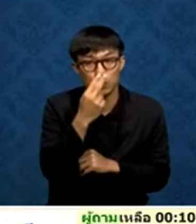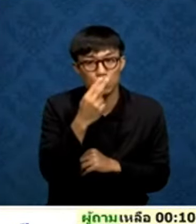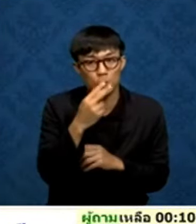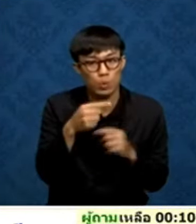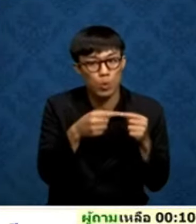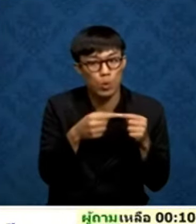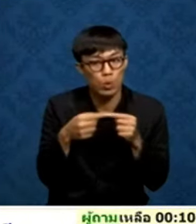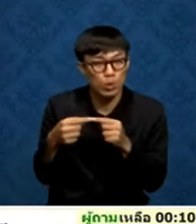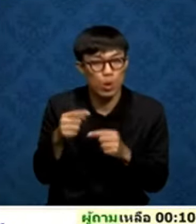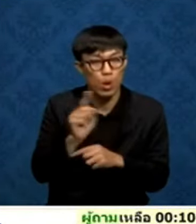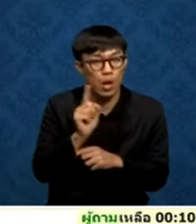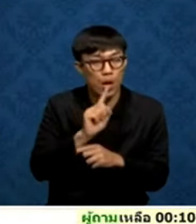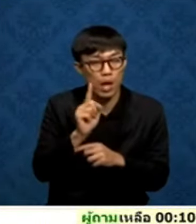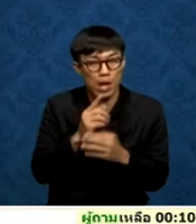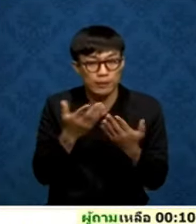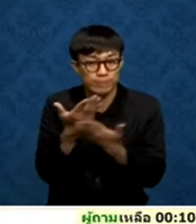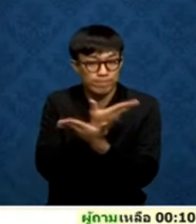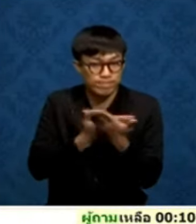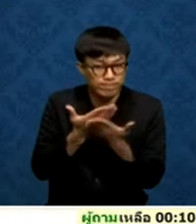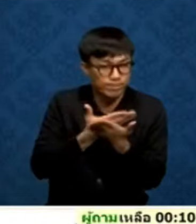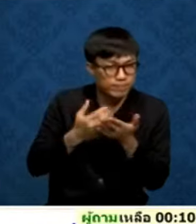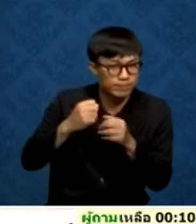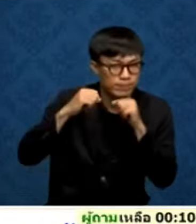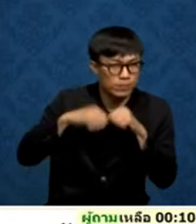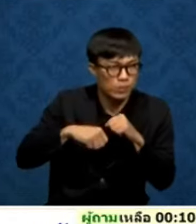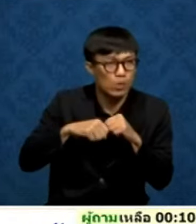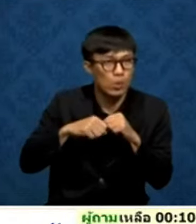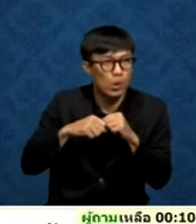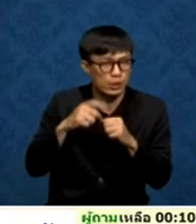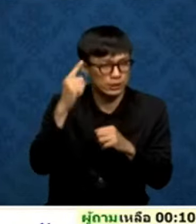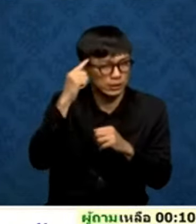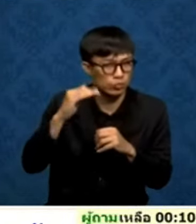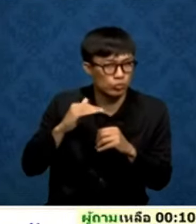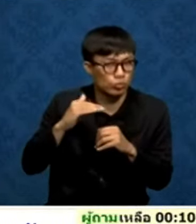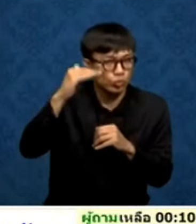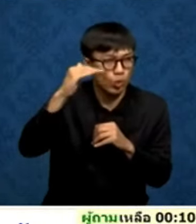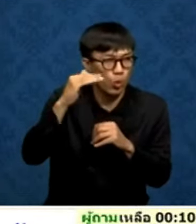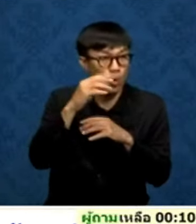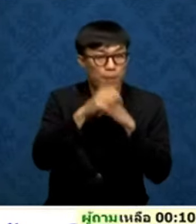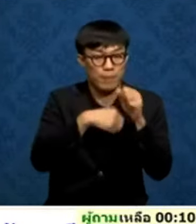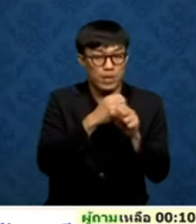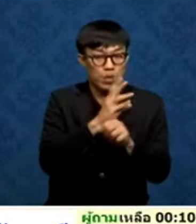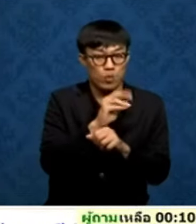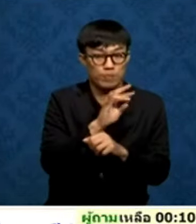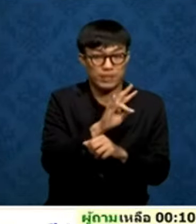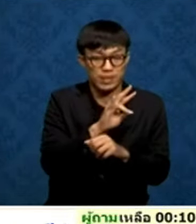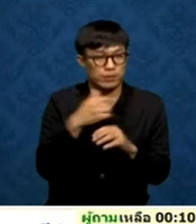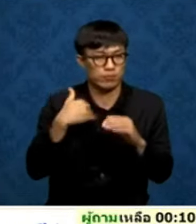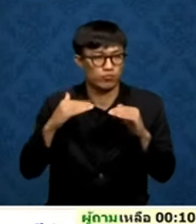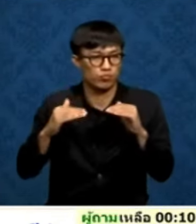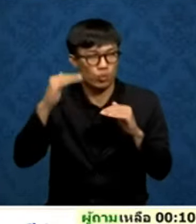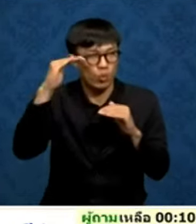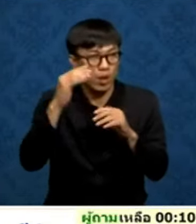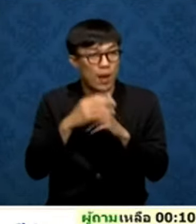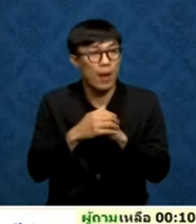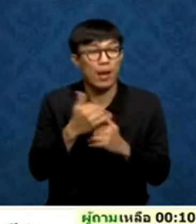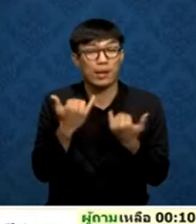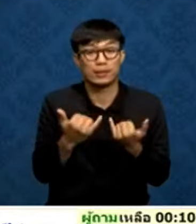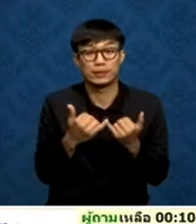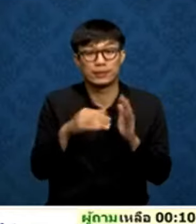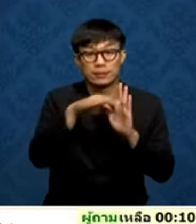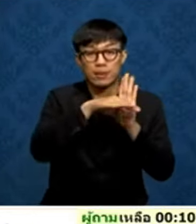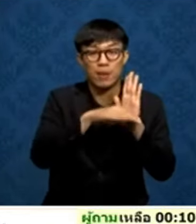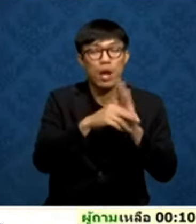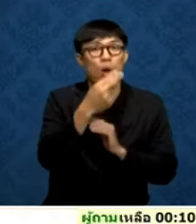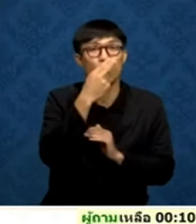ามาอยู่ระหว่างเจรจาเนี่ยปีต่อไปก็น่าจะสูงกว่าปี67ก็คือแปลว่ายอดต่อเนื่องผมก็เลยเอาประมาณการมาดูเล่นๆดูนะ